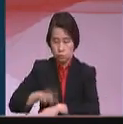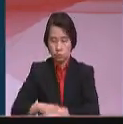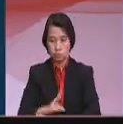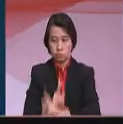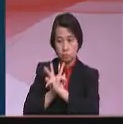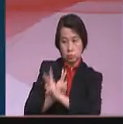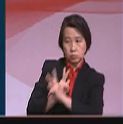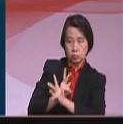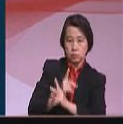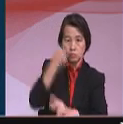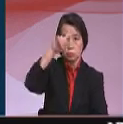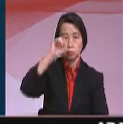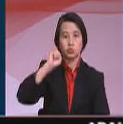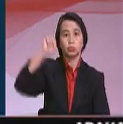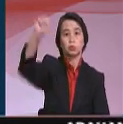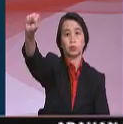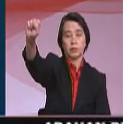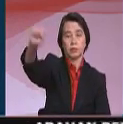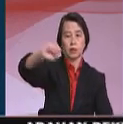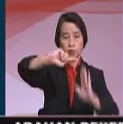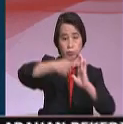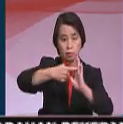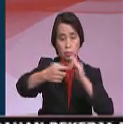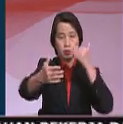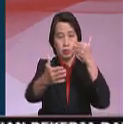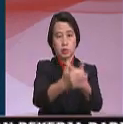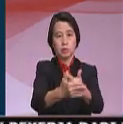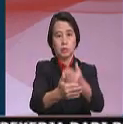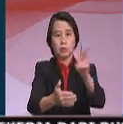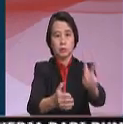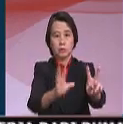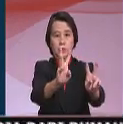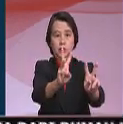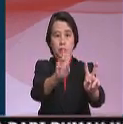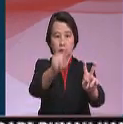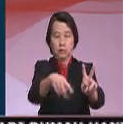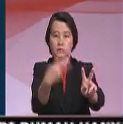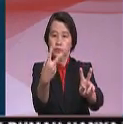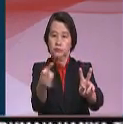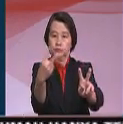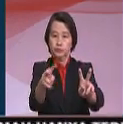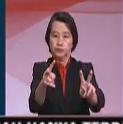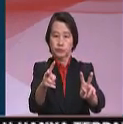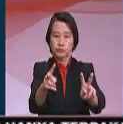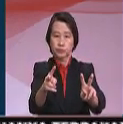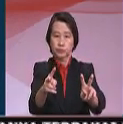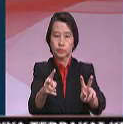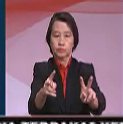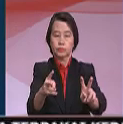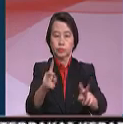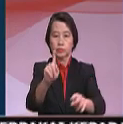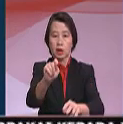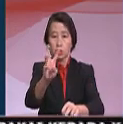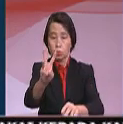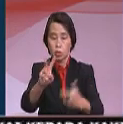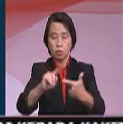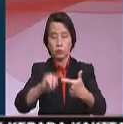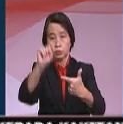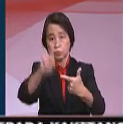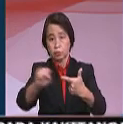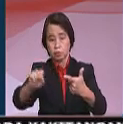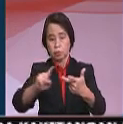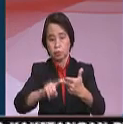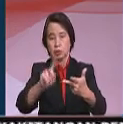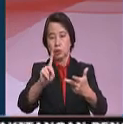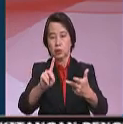waspada bagi negeri Sabah yang berkuat kuasa sehingga ke 26 Disember. Bahagian yang terlibat adalah Tawau, Sandakan dan